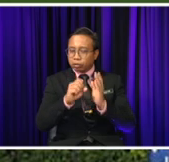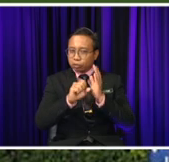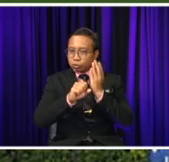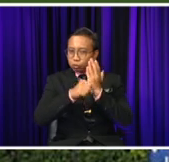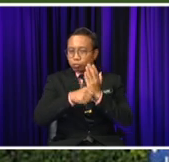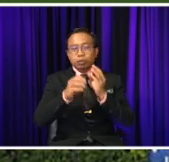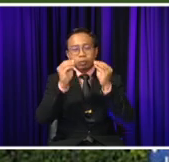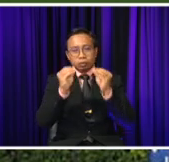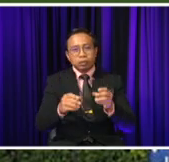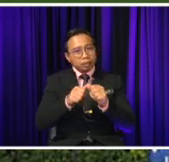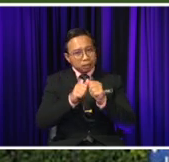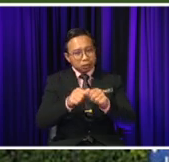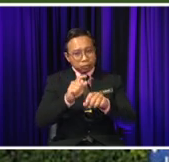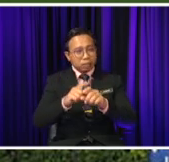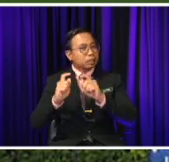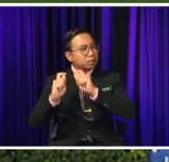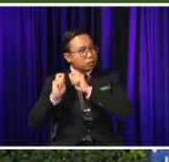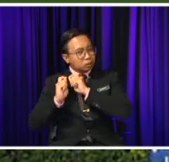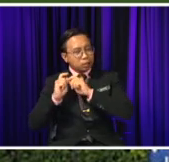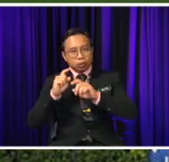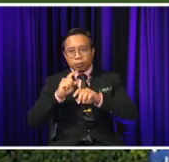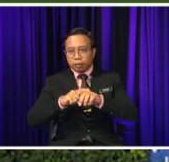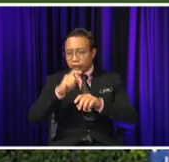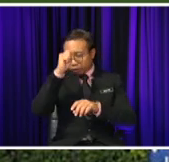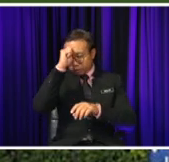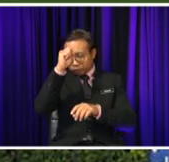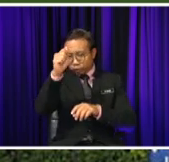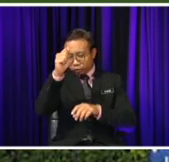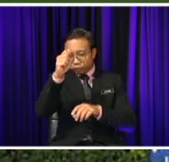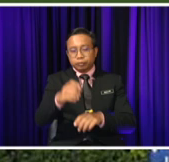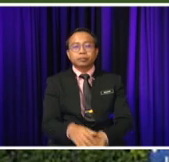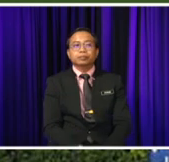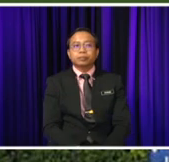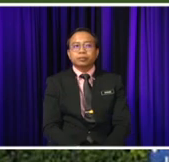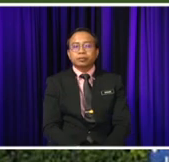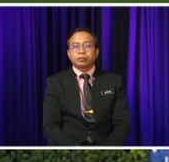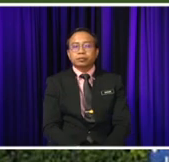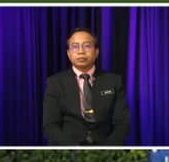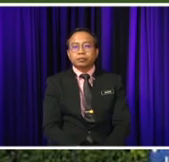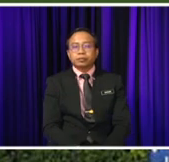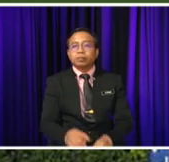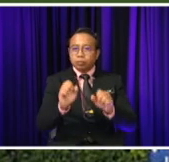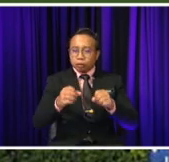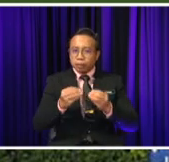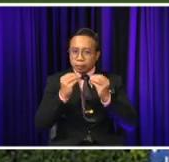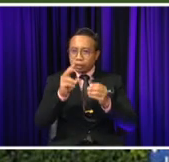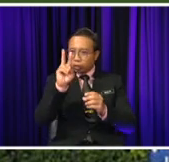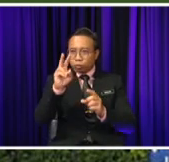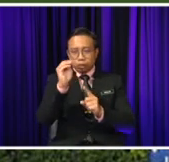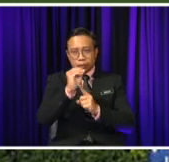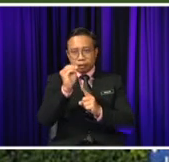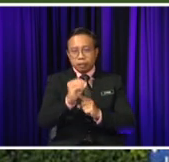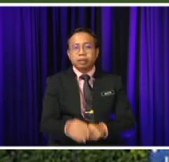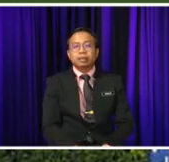selagi dengan tanggung jawab kepada Allah Subhanahu Wa Ta'ala bagi dua